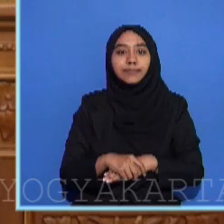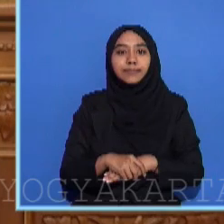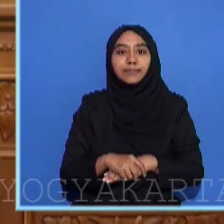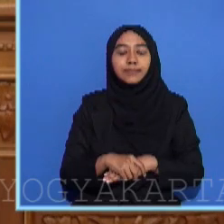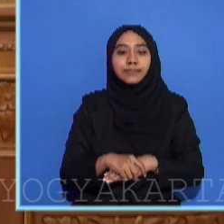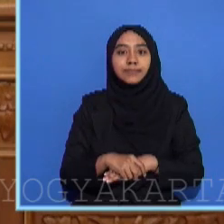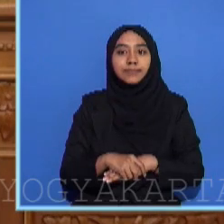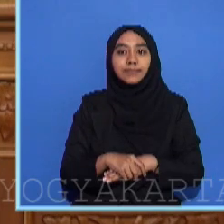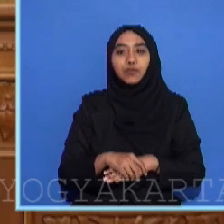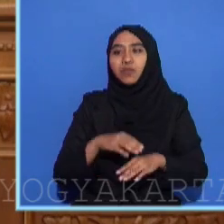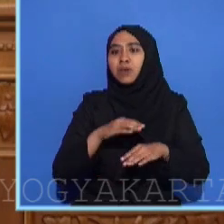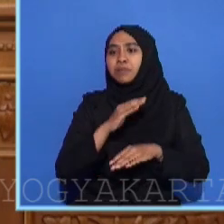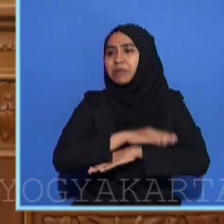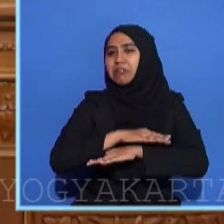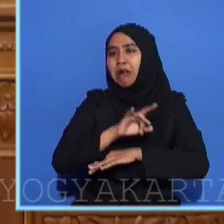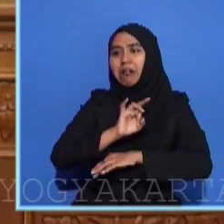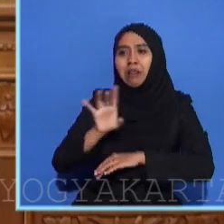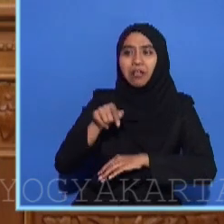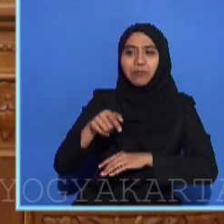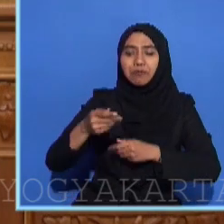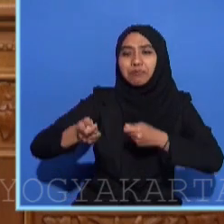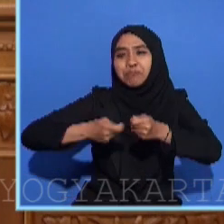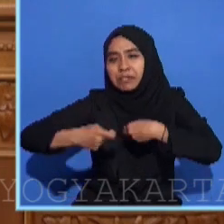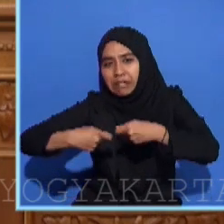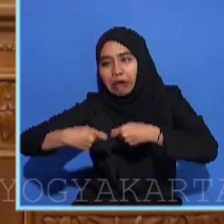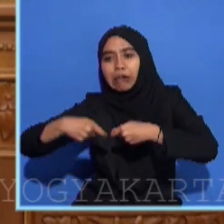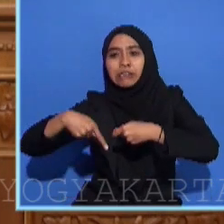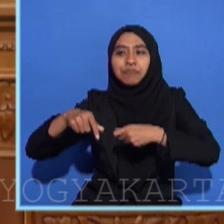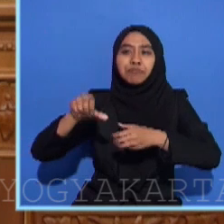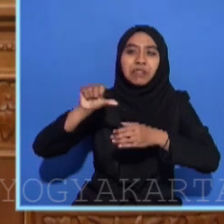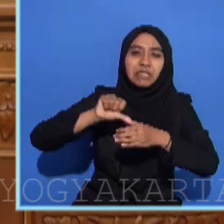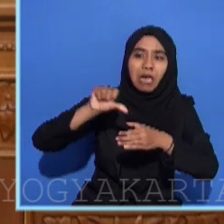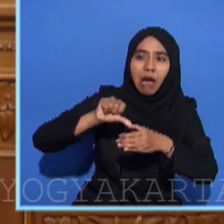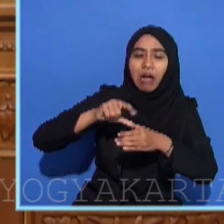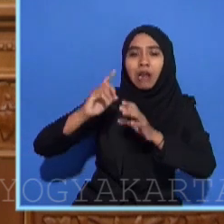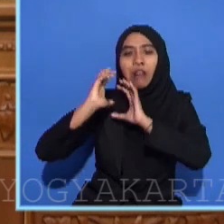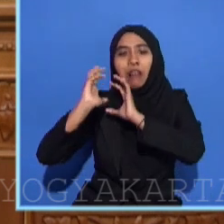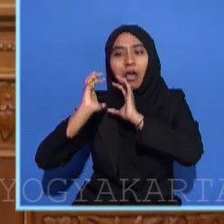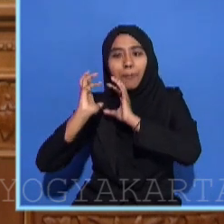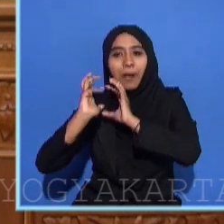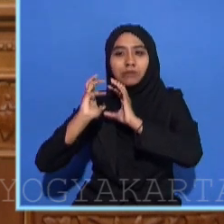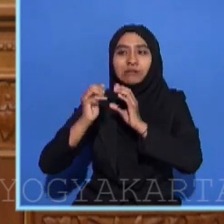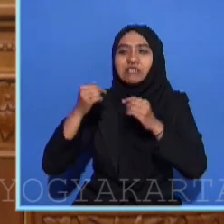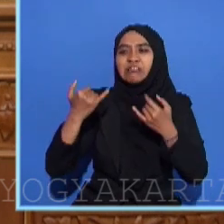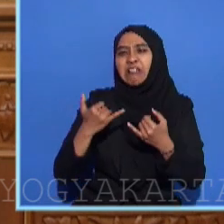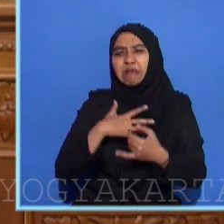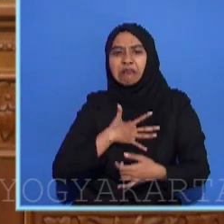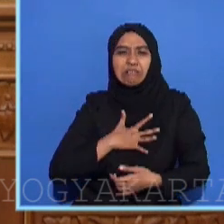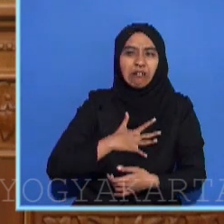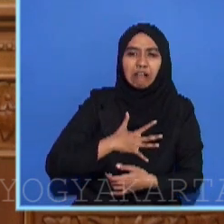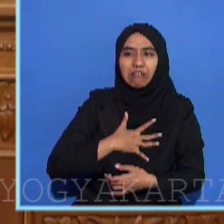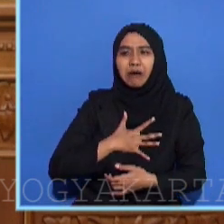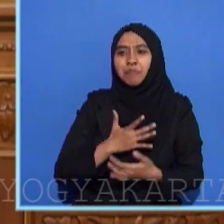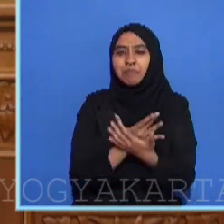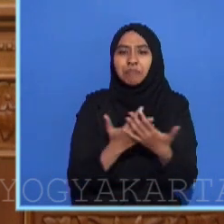Pawartos sanesipun para pemirsa usaha damel lisah klentik wekdal samangke sampun saya langka. Ananging sawenih warga saking